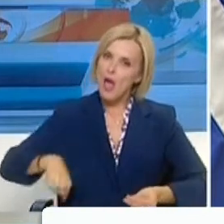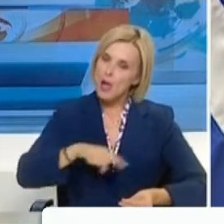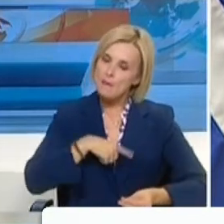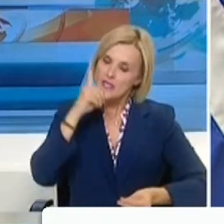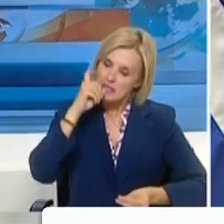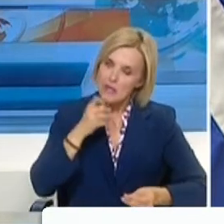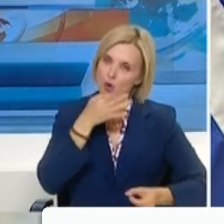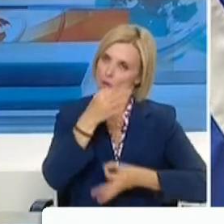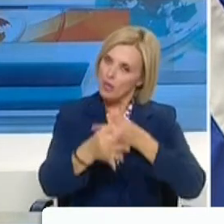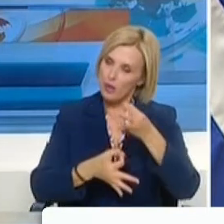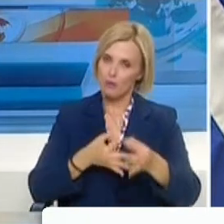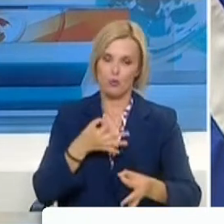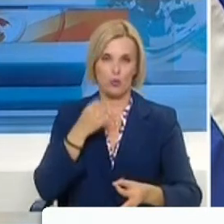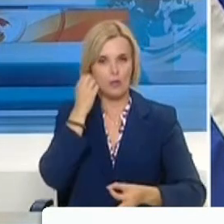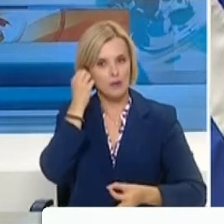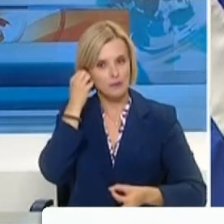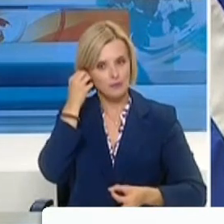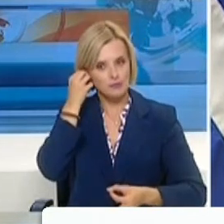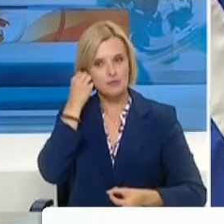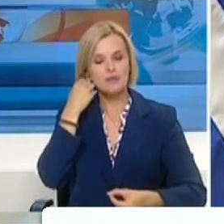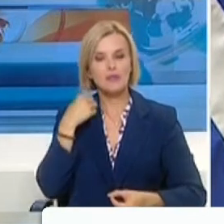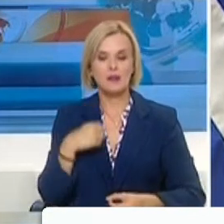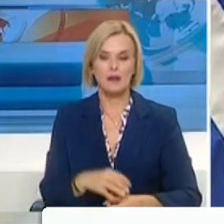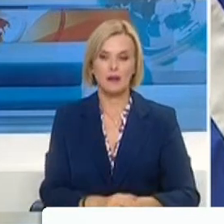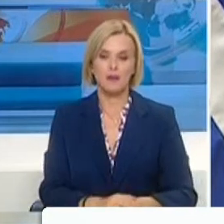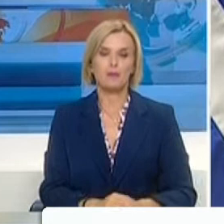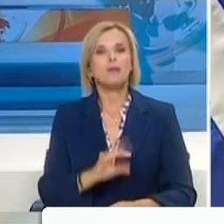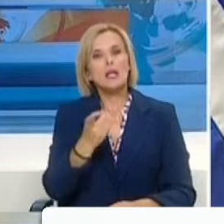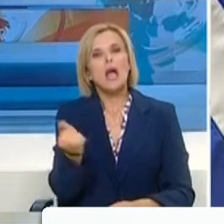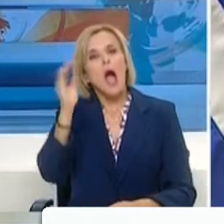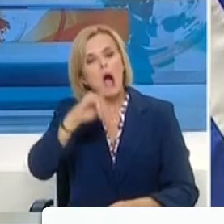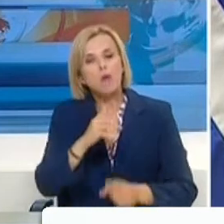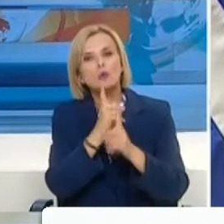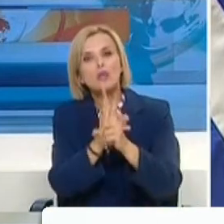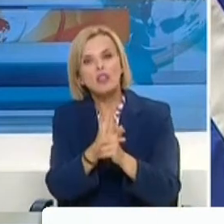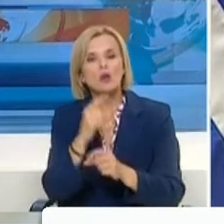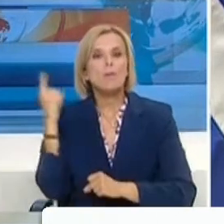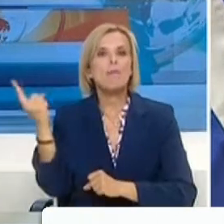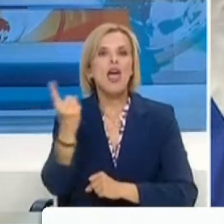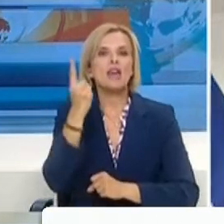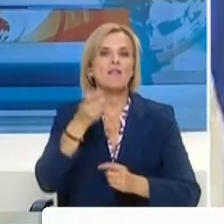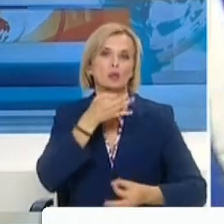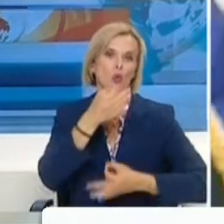Εμπειρογνωμόνων, είτε από άλλα ειδικά κλιμάκια επιστημόνων περιβαλλοντικών.